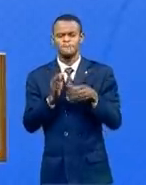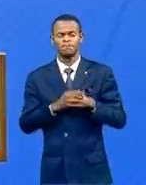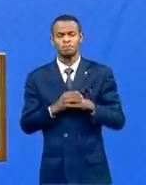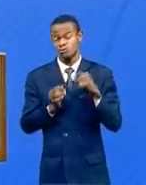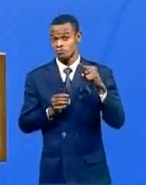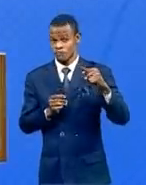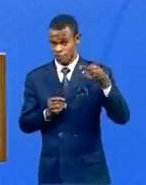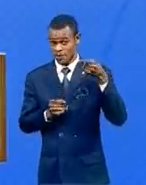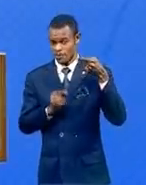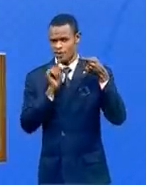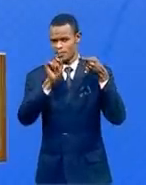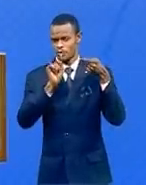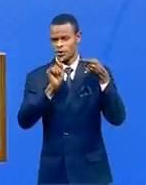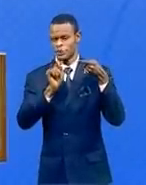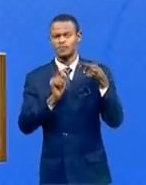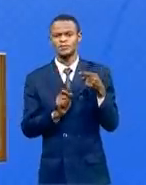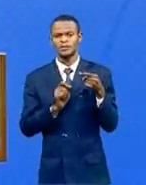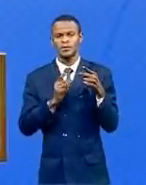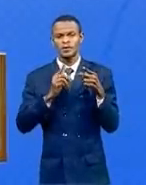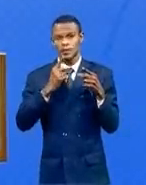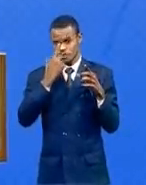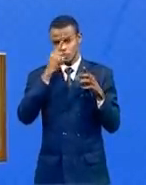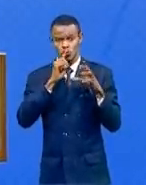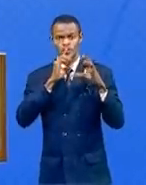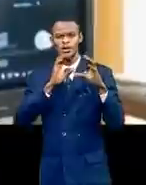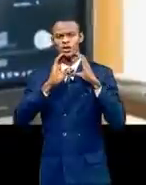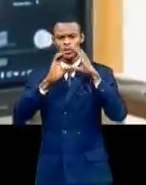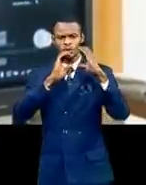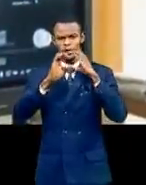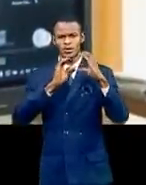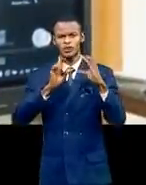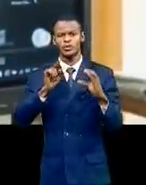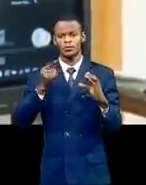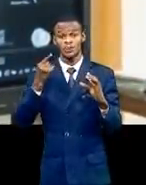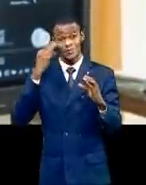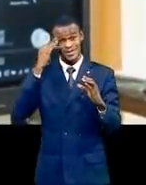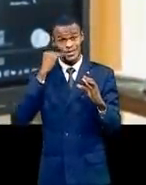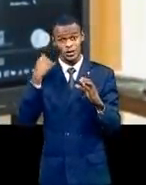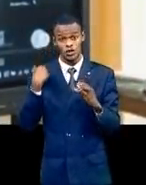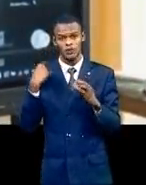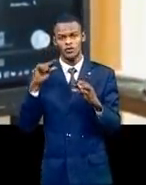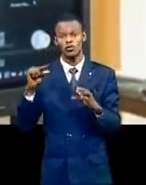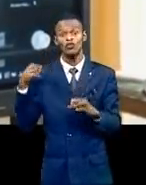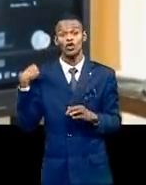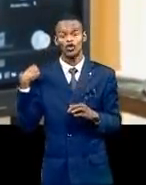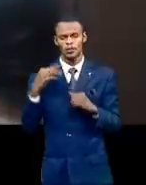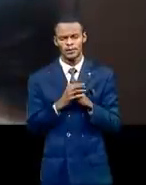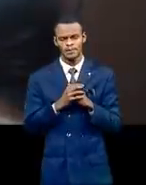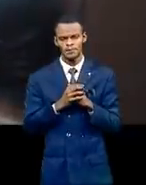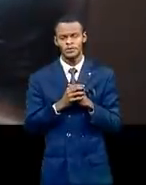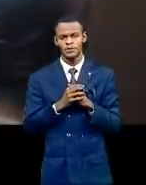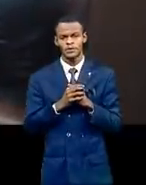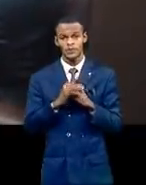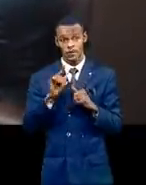Premier point de la communication du Premier ministre chef du gouvernement. Le Premier ministre chef du gouvernement